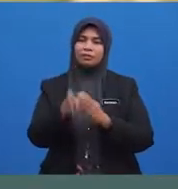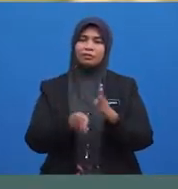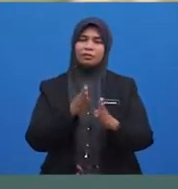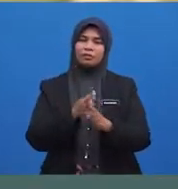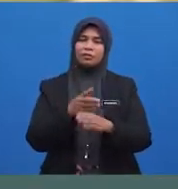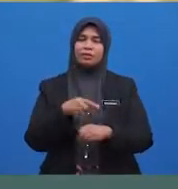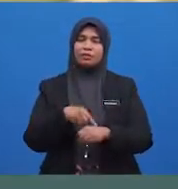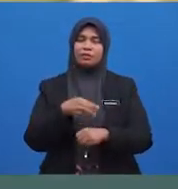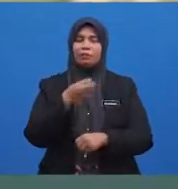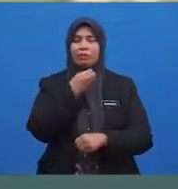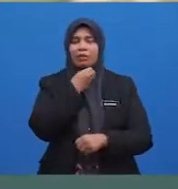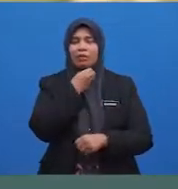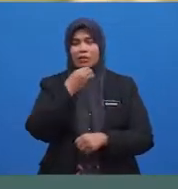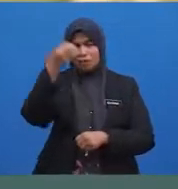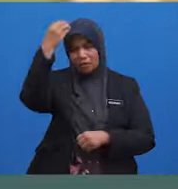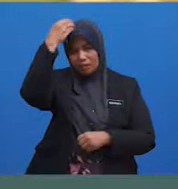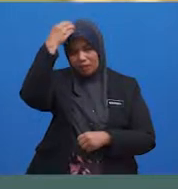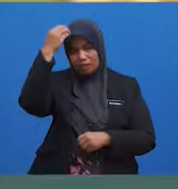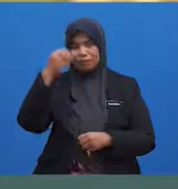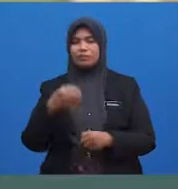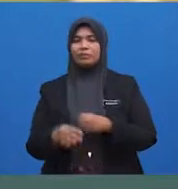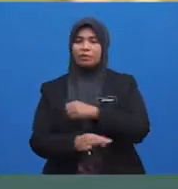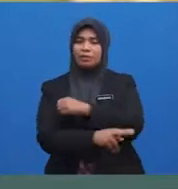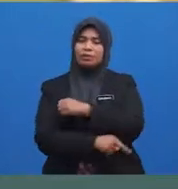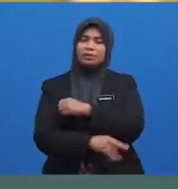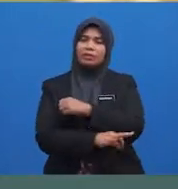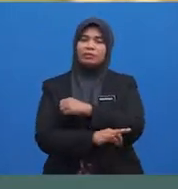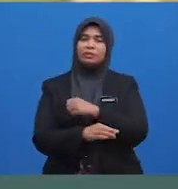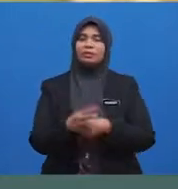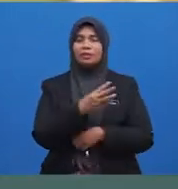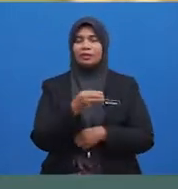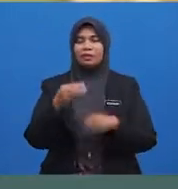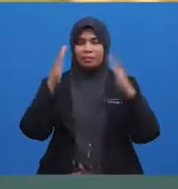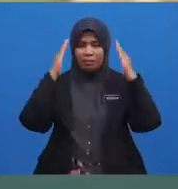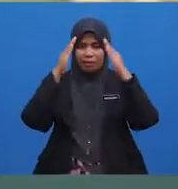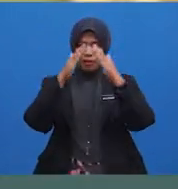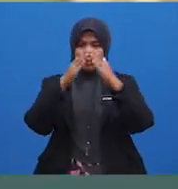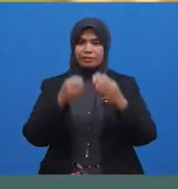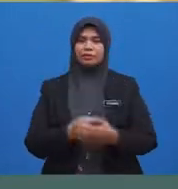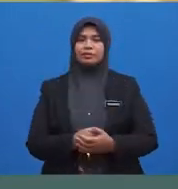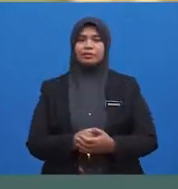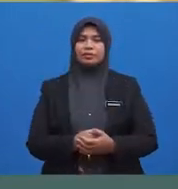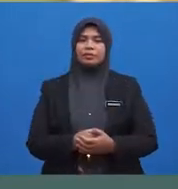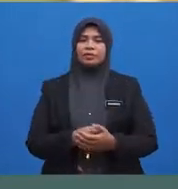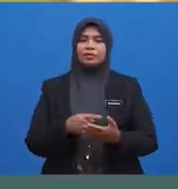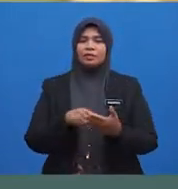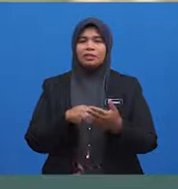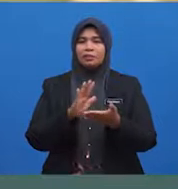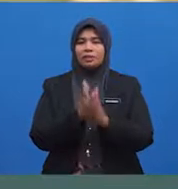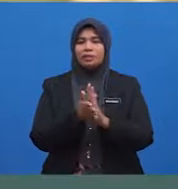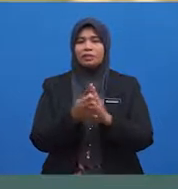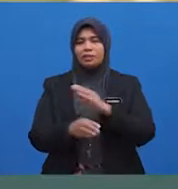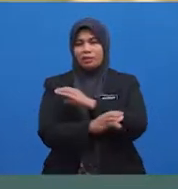Selangor, Negeri Sembilan dan Pahang. Negeri-negeri ini kaya dengan biji timah dan emas hingga menjadikan negeri-negeri ini